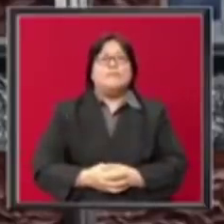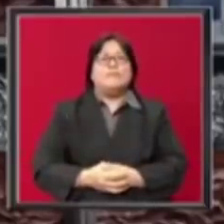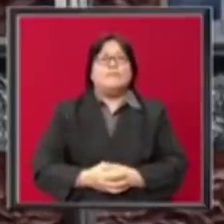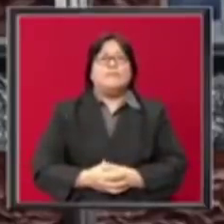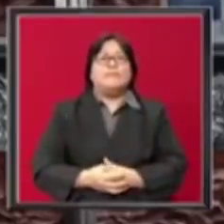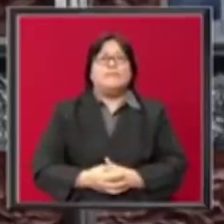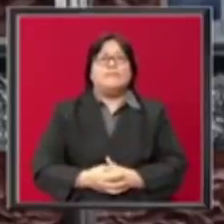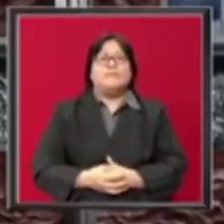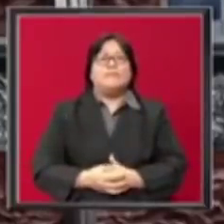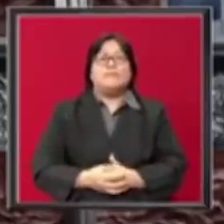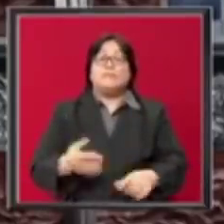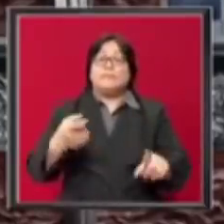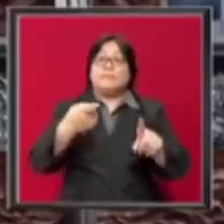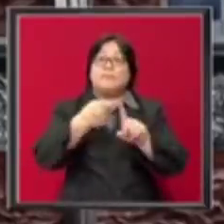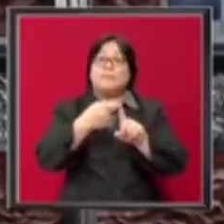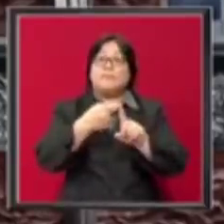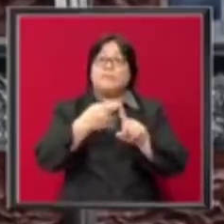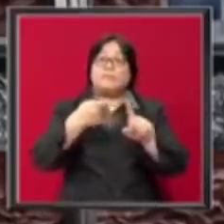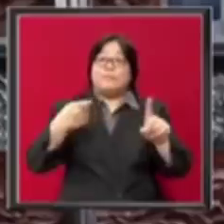Daripada